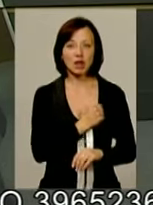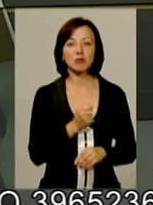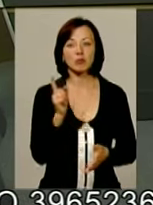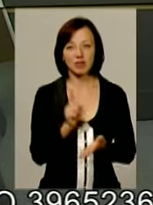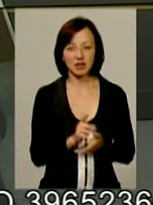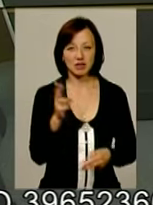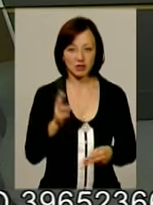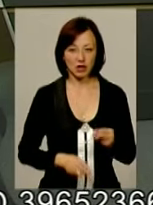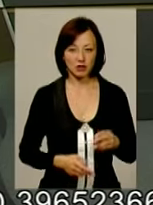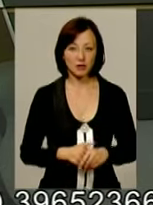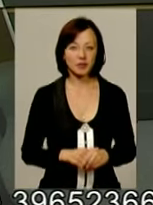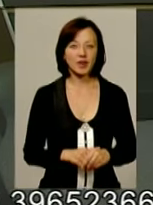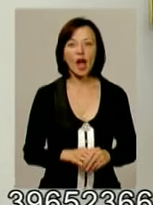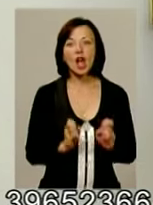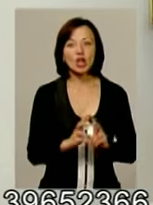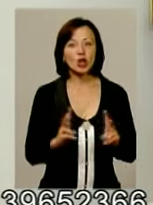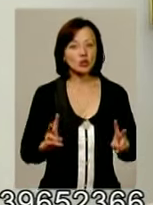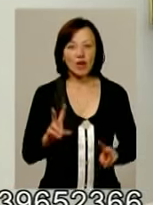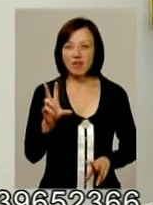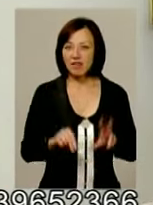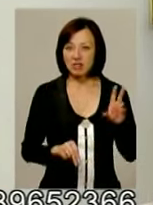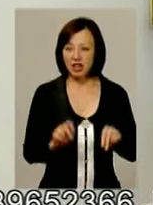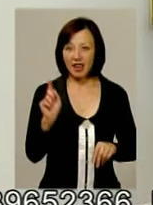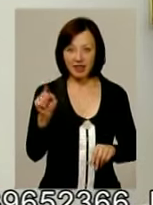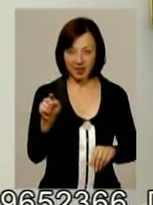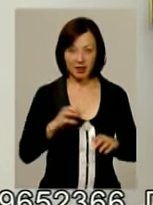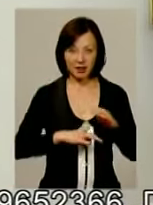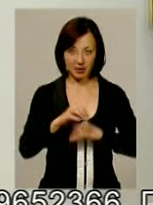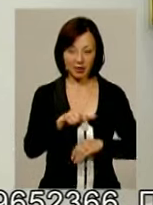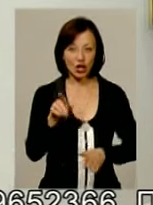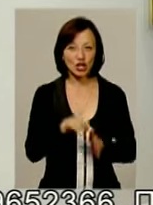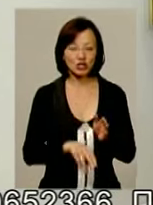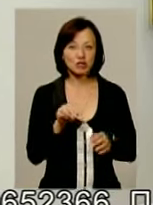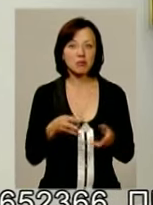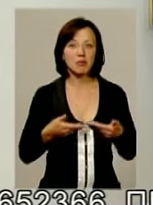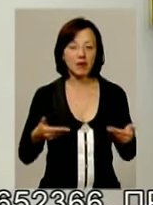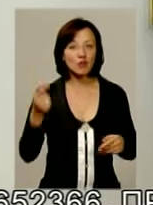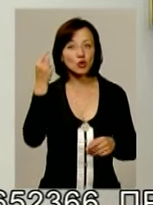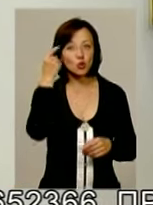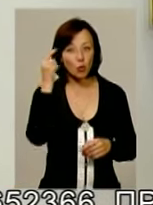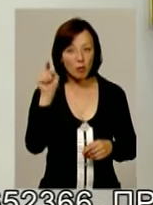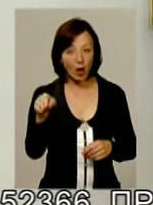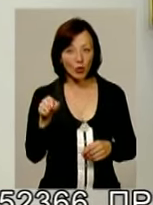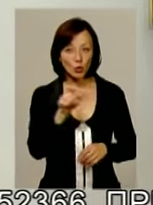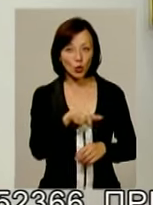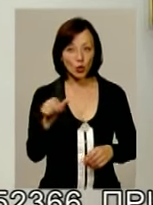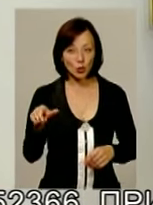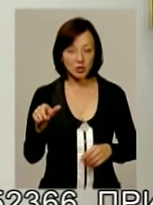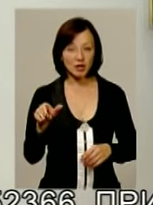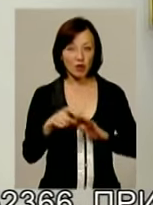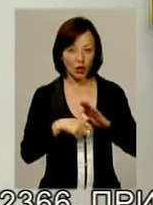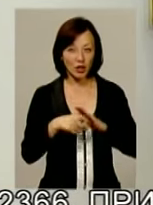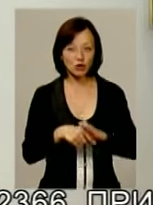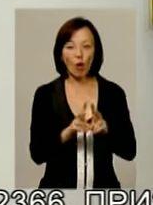закінчити. Ну, власне, ніхто не вважає їх гіршими від нас. Вони думають, що всім хтось їм